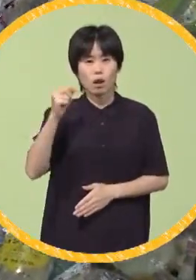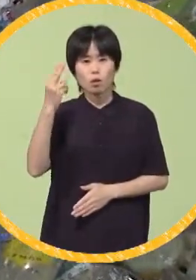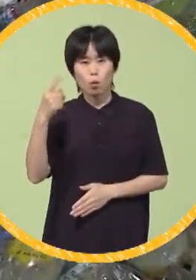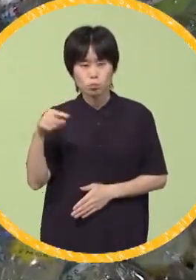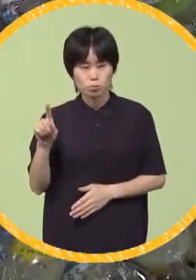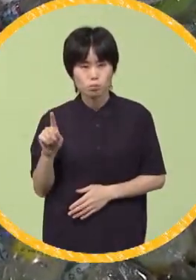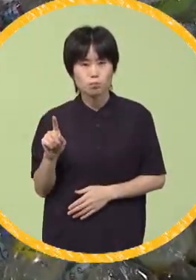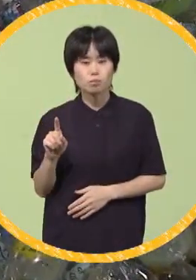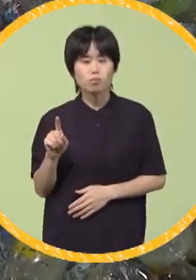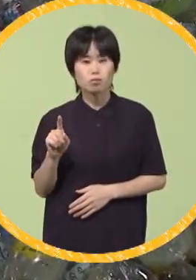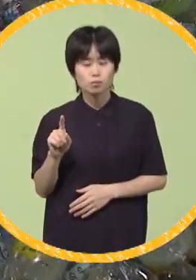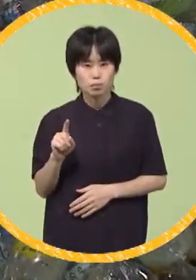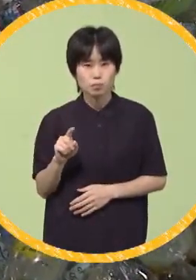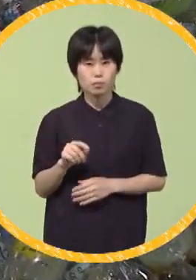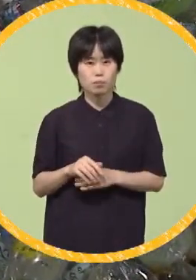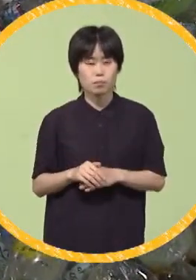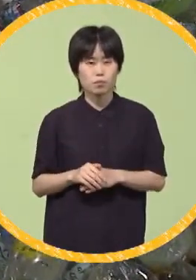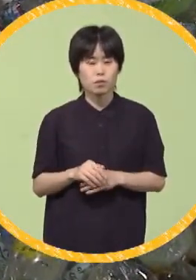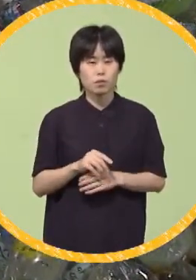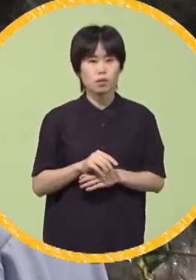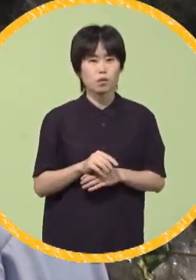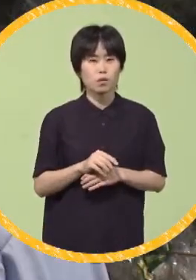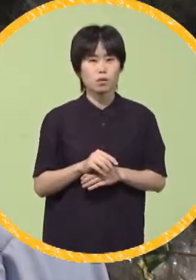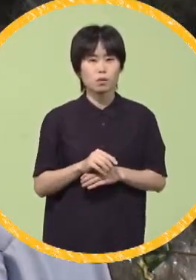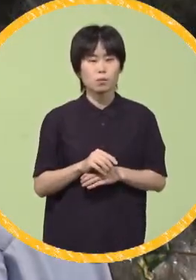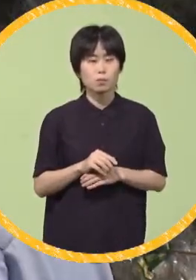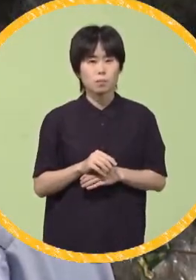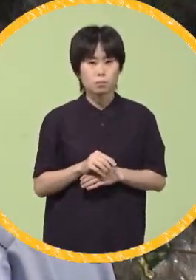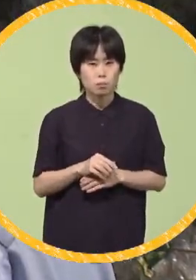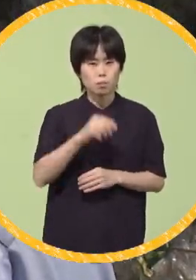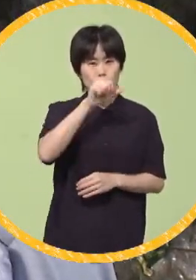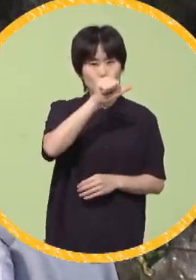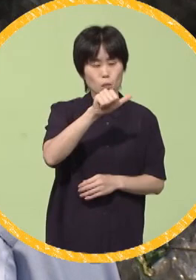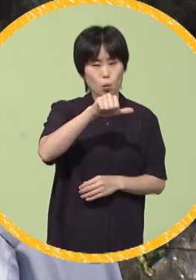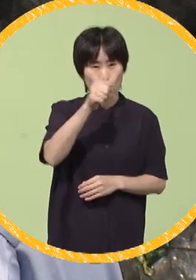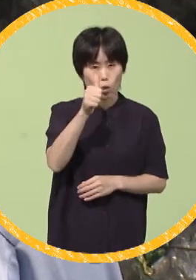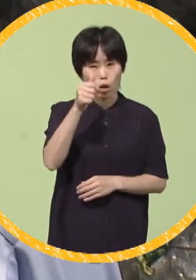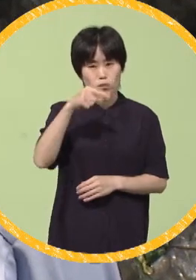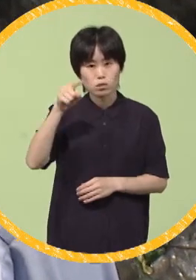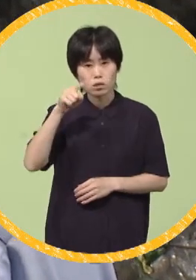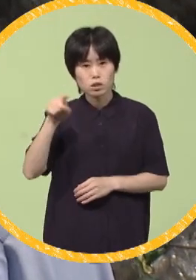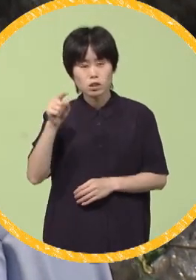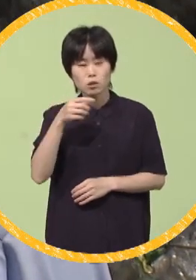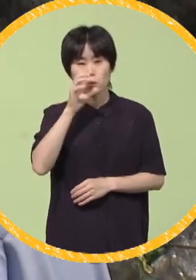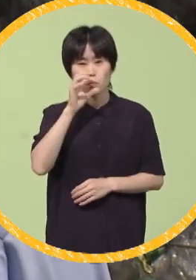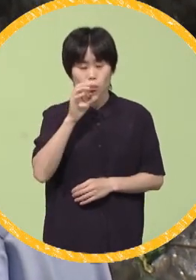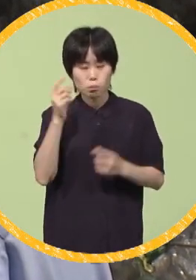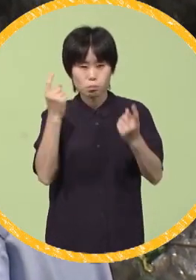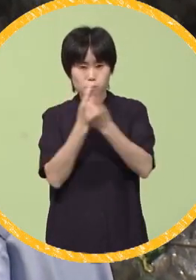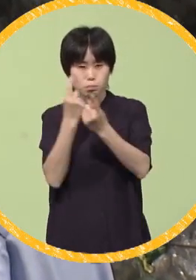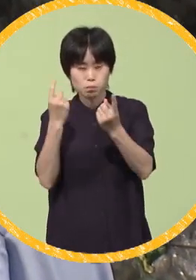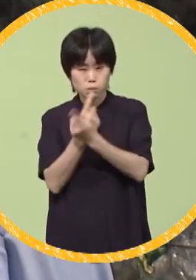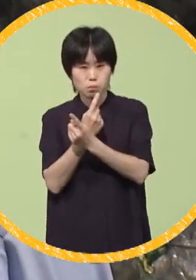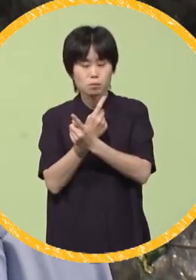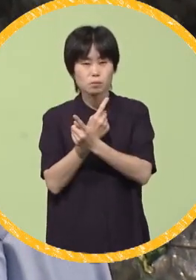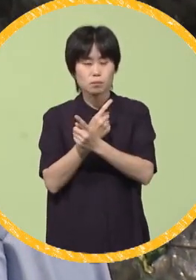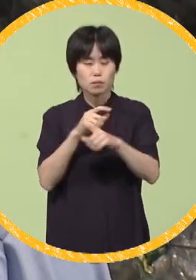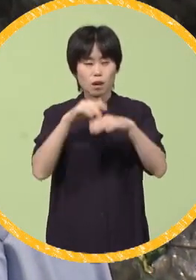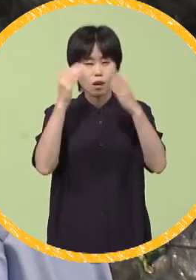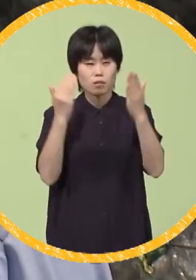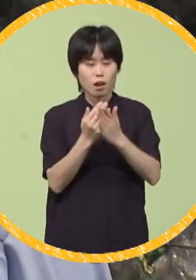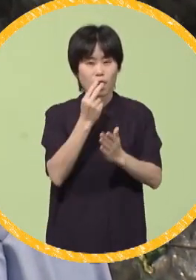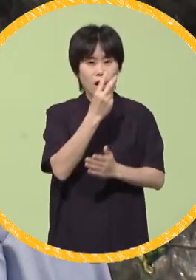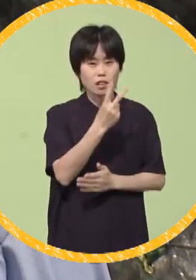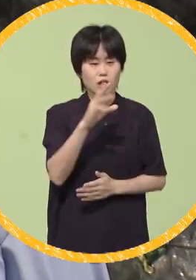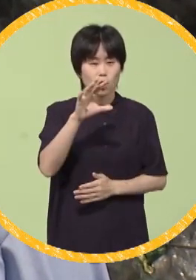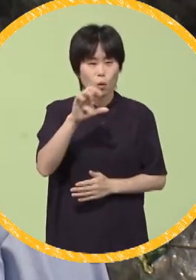行っております。あの1万5000トンをですね、500cc のペットボトルに換算いたしますと約2億